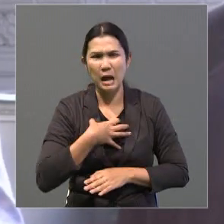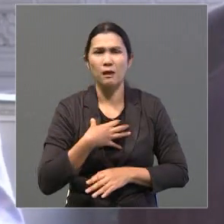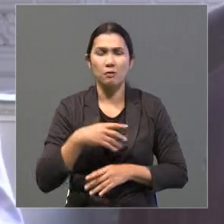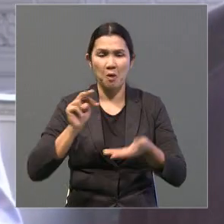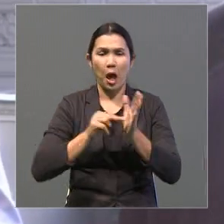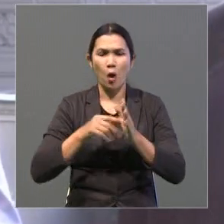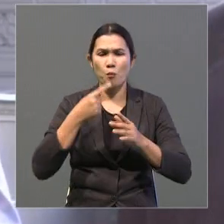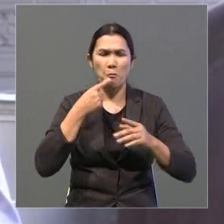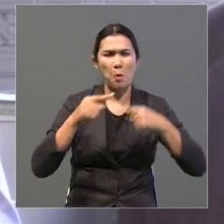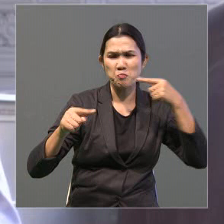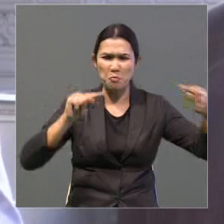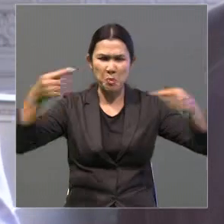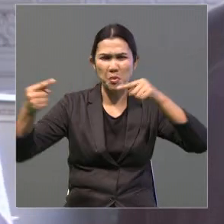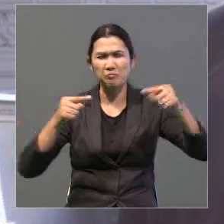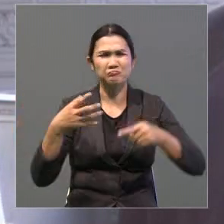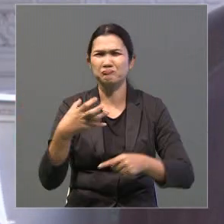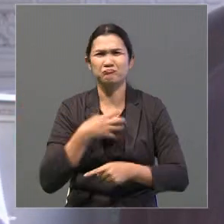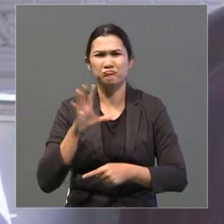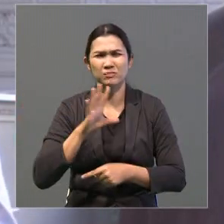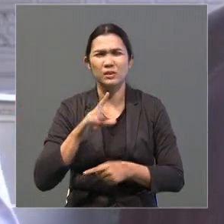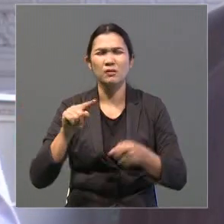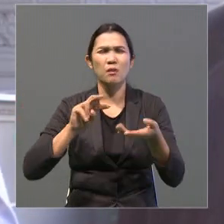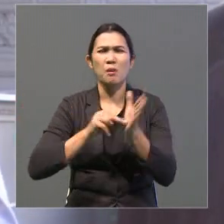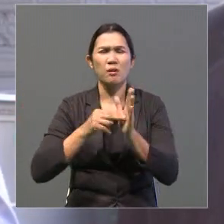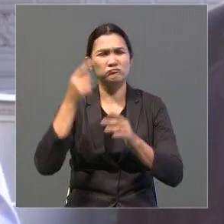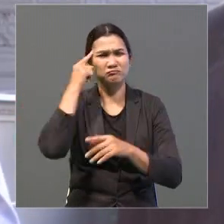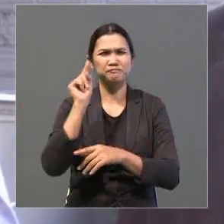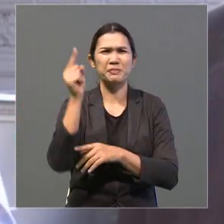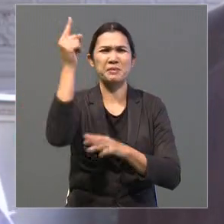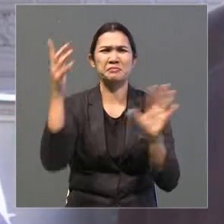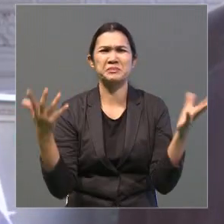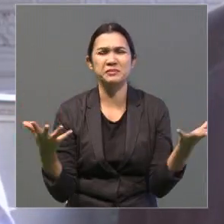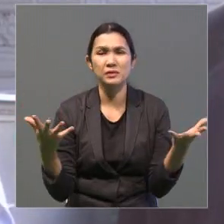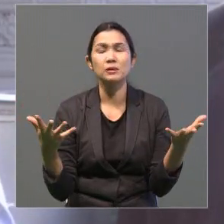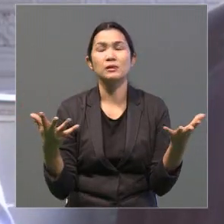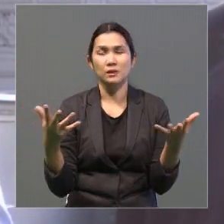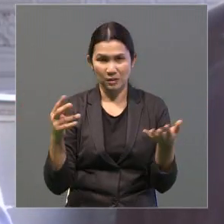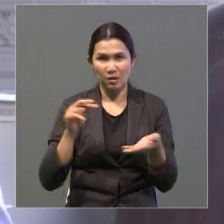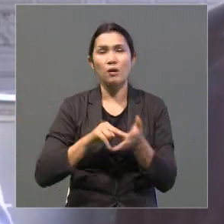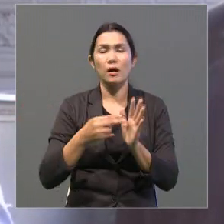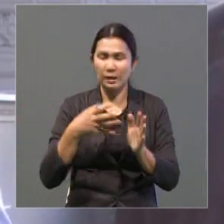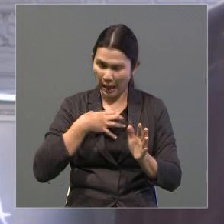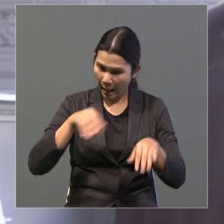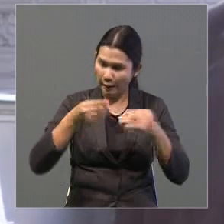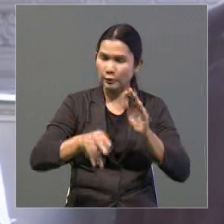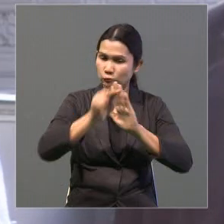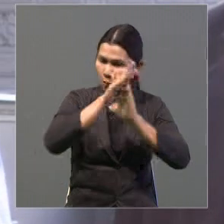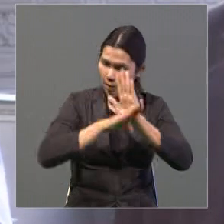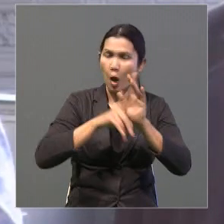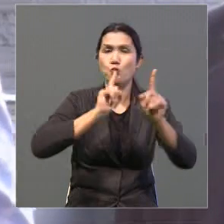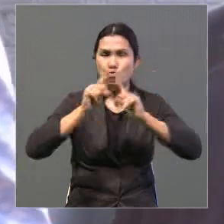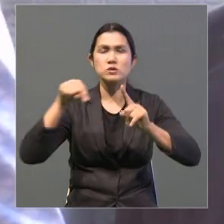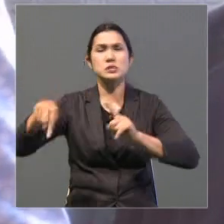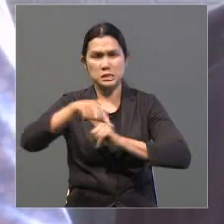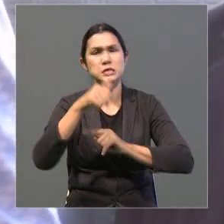ให้ใช้วาทกรรมตอบโต้กันไปมาเพราะเป็นการเมืองที่ไม่สร้างสรรค์ควรจะเน้นไปที่การนำเสนอนโยบายเสียมากกว่าค่